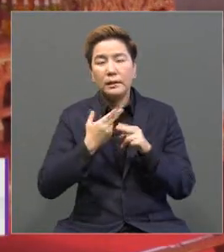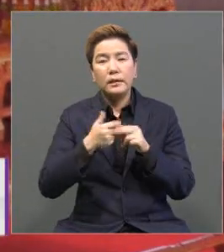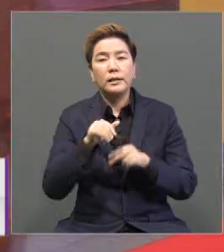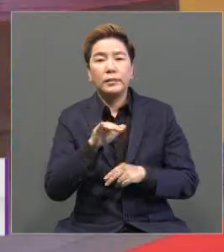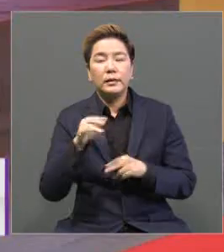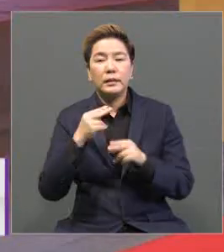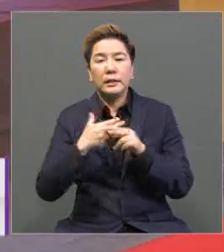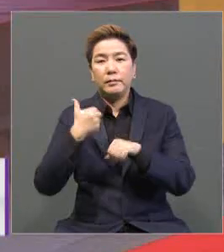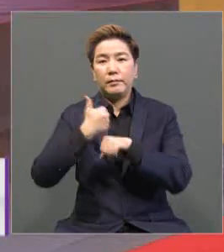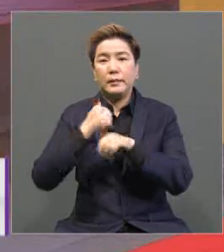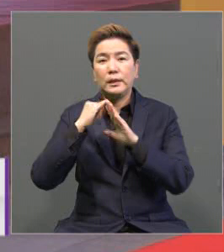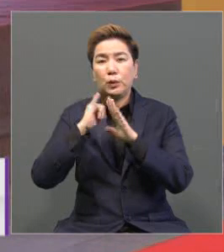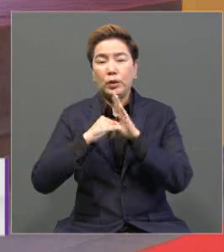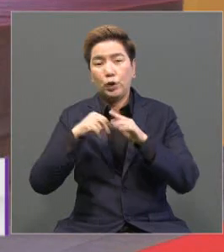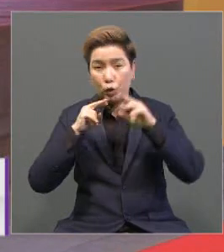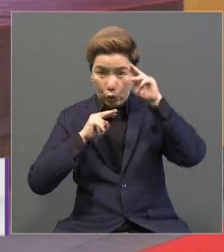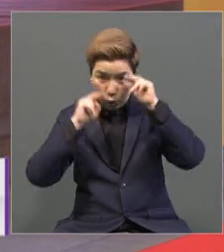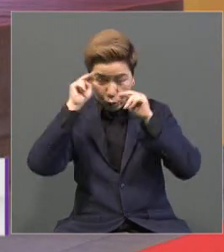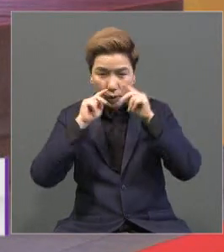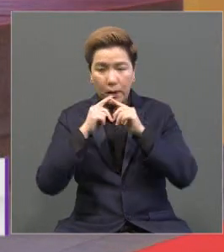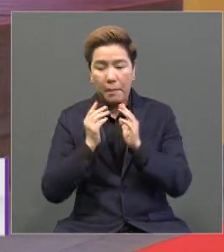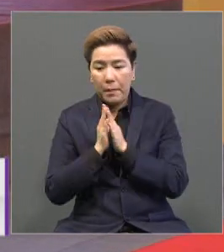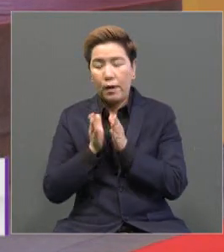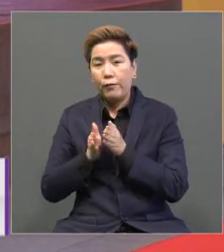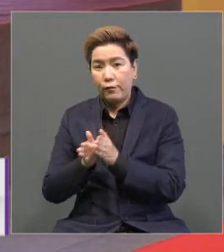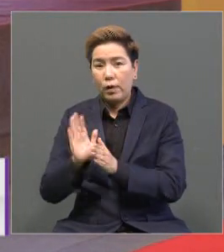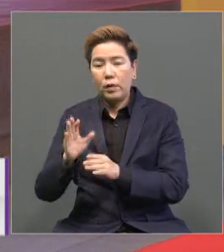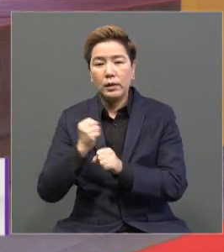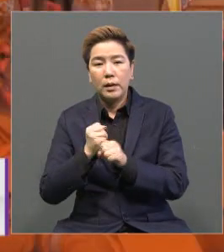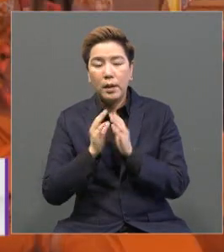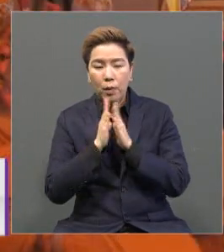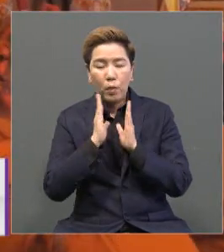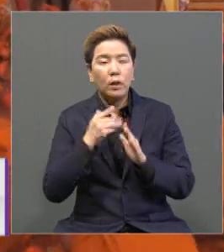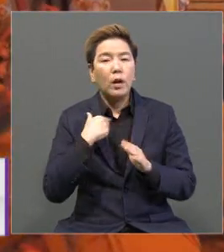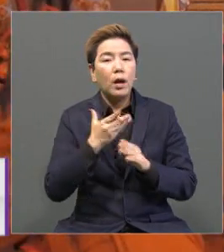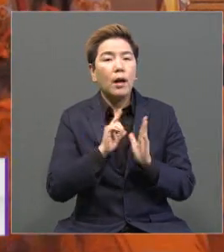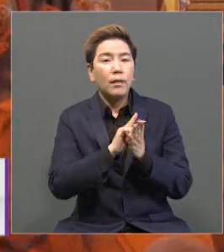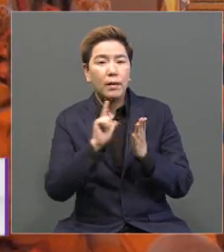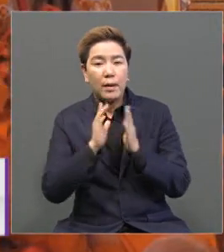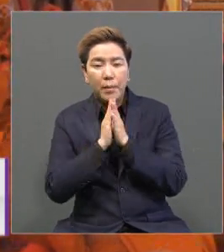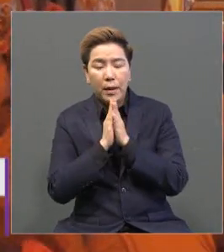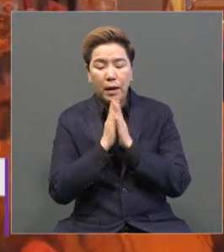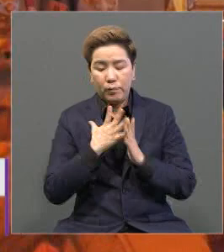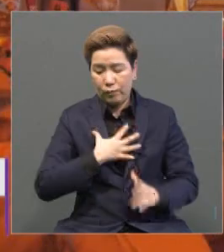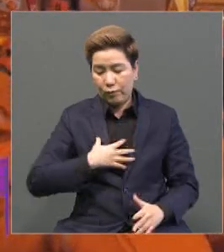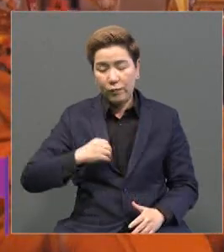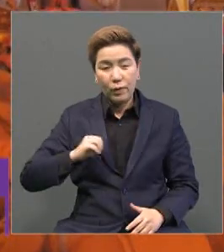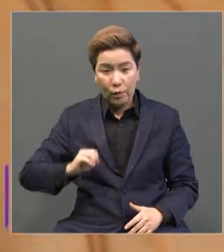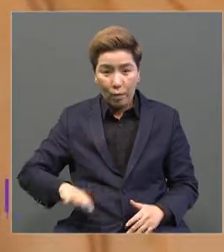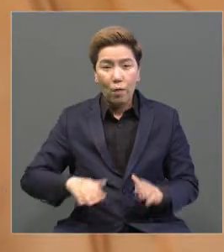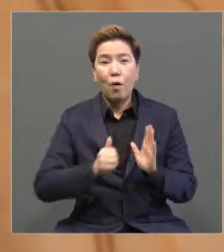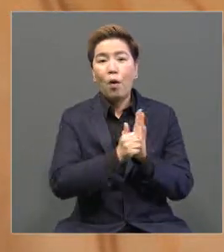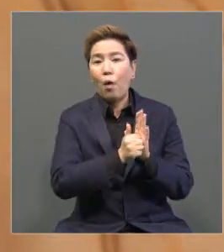เมธีเจ้าคณะจังหวัดนครสวรรค์ได้เป็นประธานฝ่ายสงฆ์ในการประกอบพิธีราศีขาโครงการบรรพชาอุปสมบท 99รูป